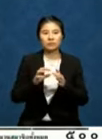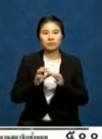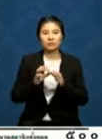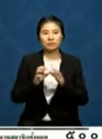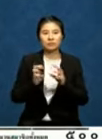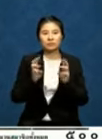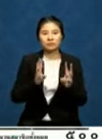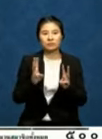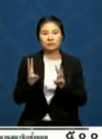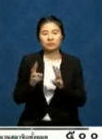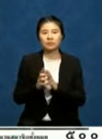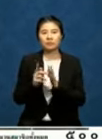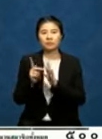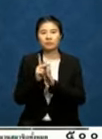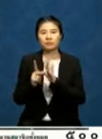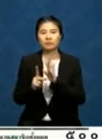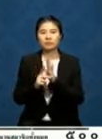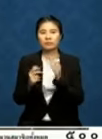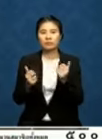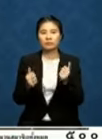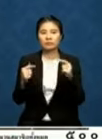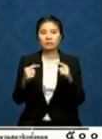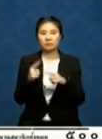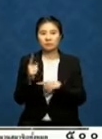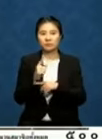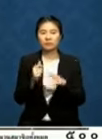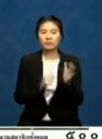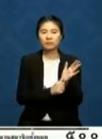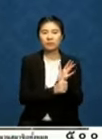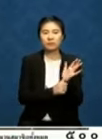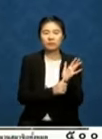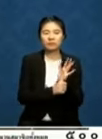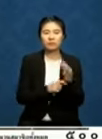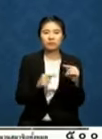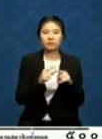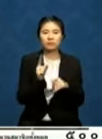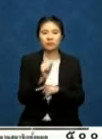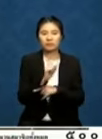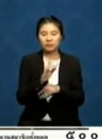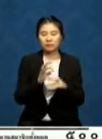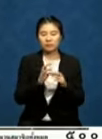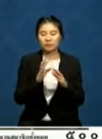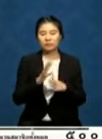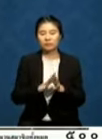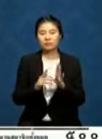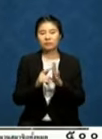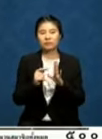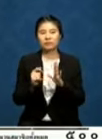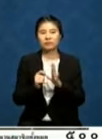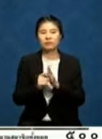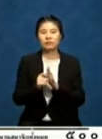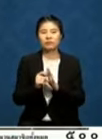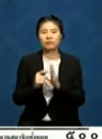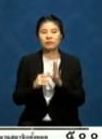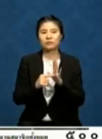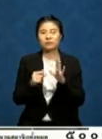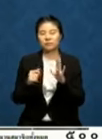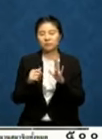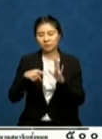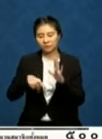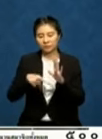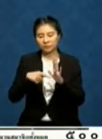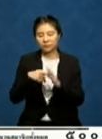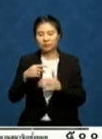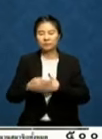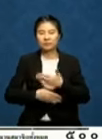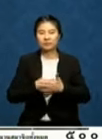การของกฎหมายฉบับนี้นะคะก็คือการแก้ไขเพิ่มเติมประมวลกฎหมายแพ่งและพาณิชย์เพื่อกำหนดสิทธิของผู้ใช้อ